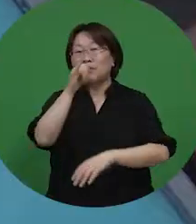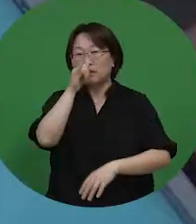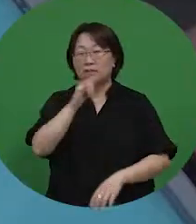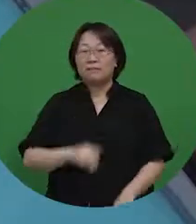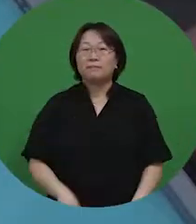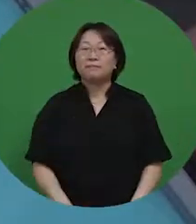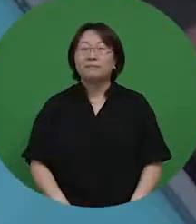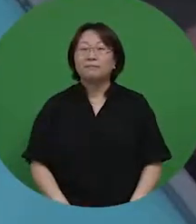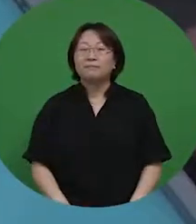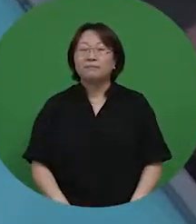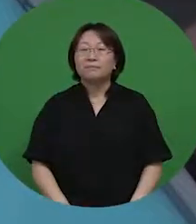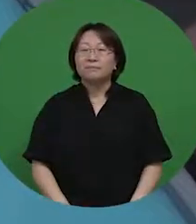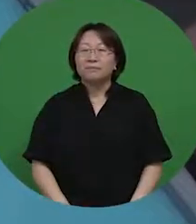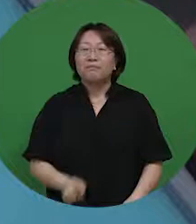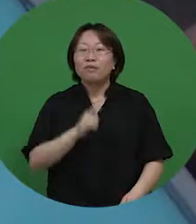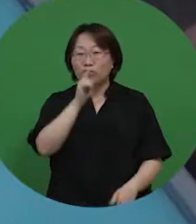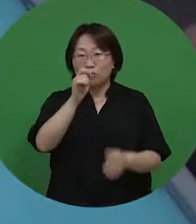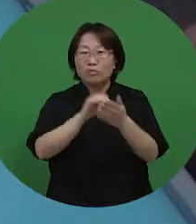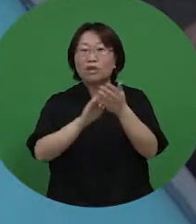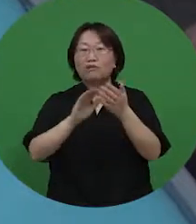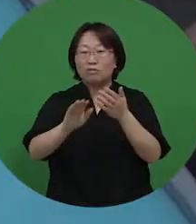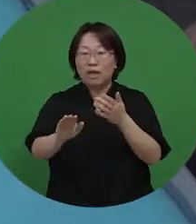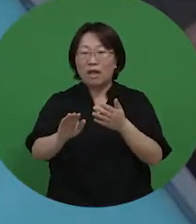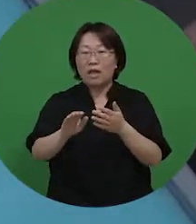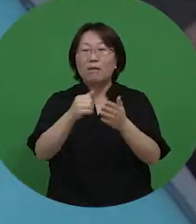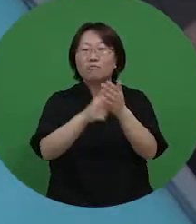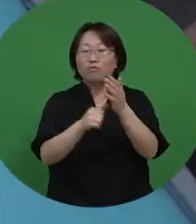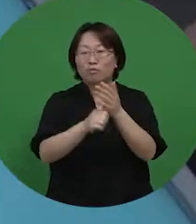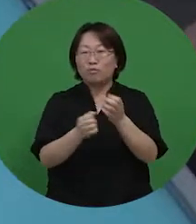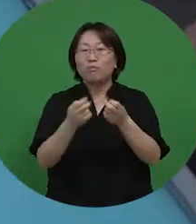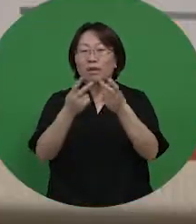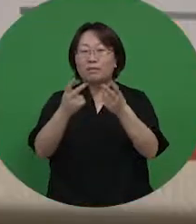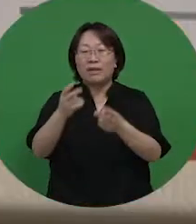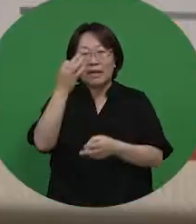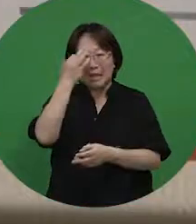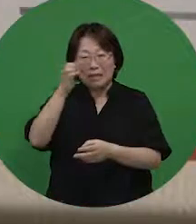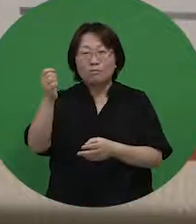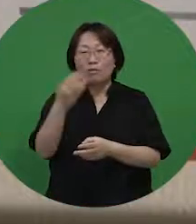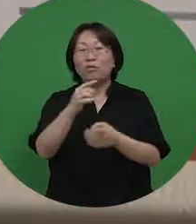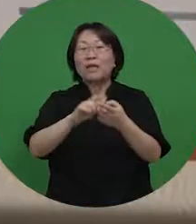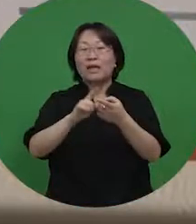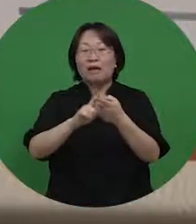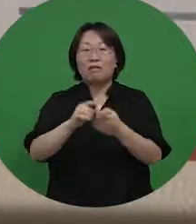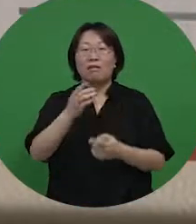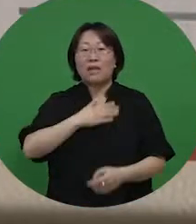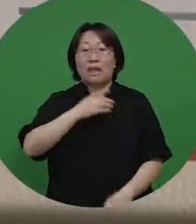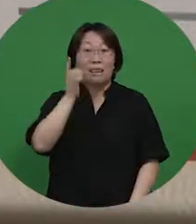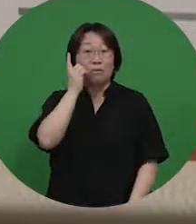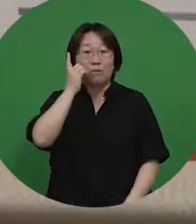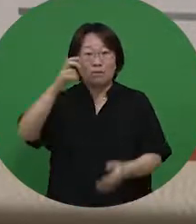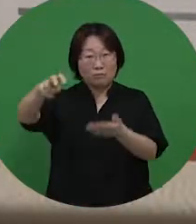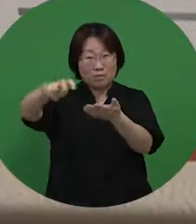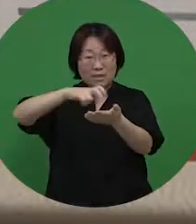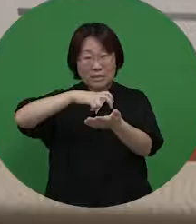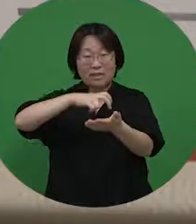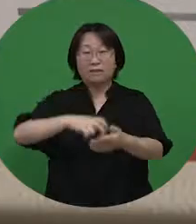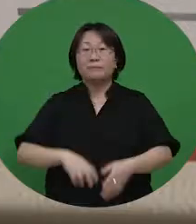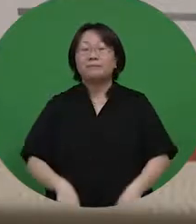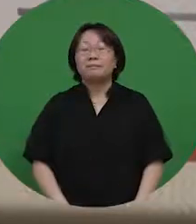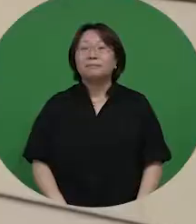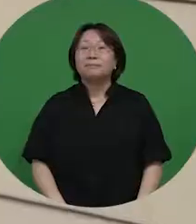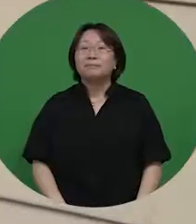방식입니다. 주문 후에는 물품 배송일 시 인증번호를 휴대폰 문자 메시지로